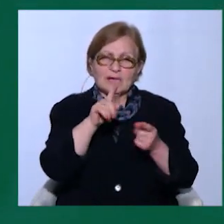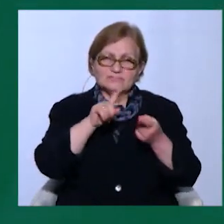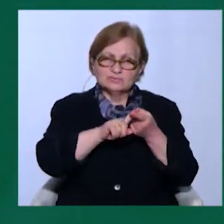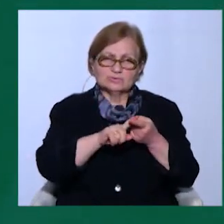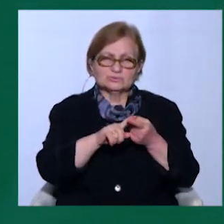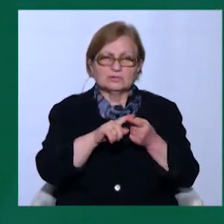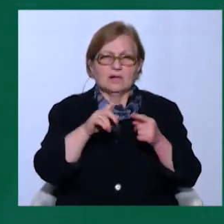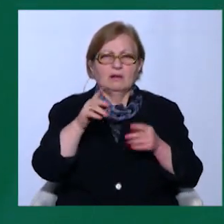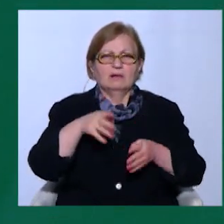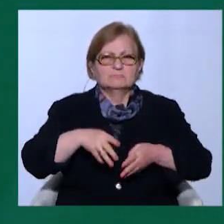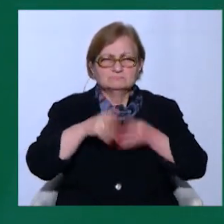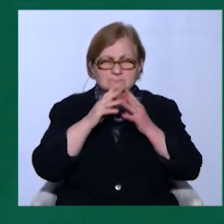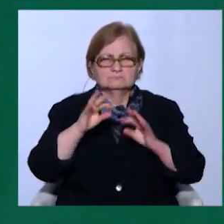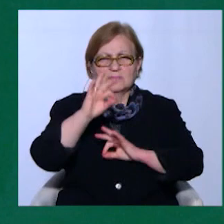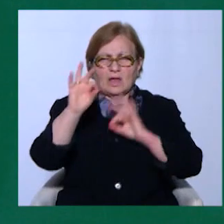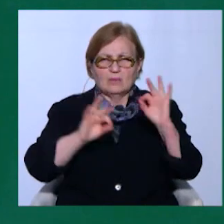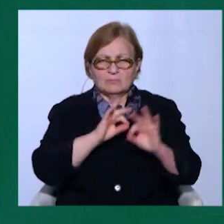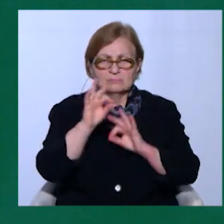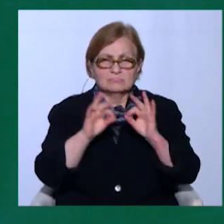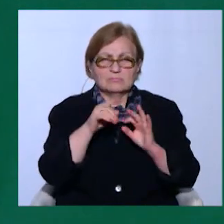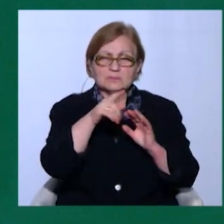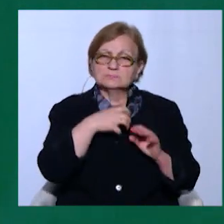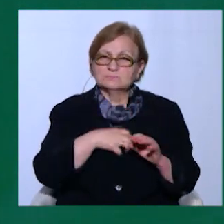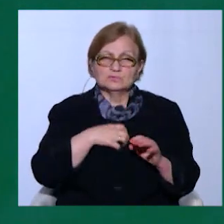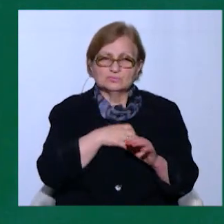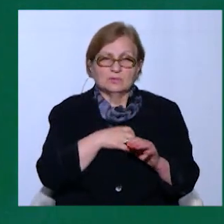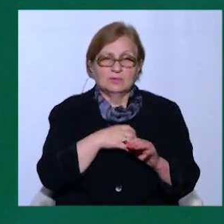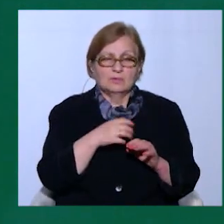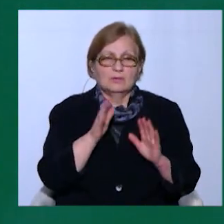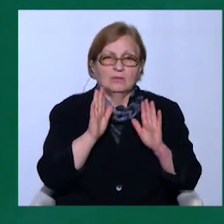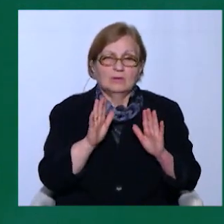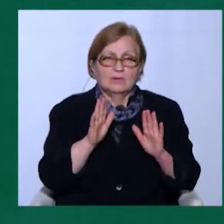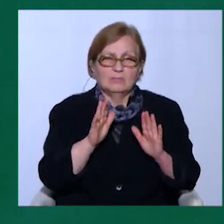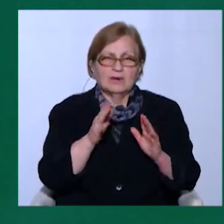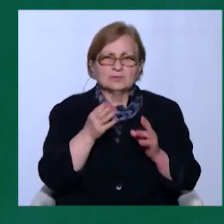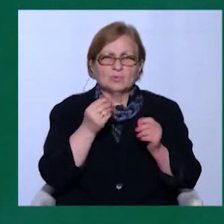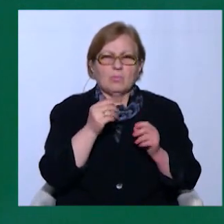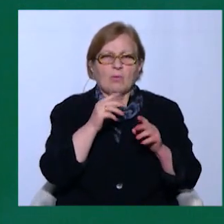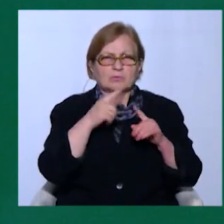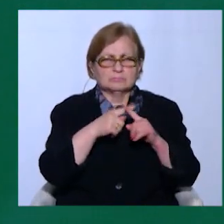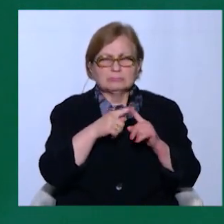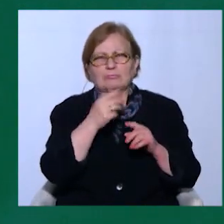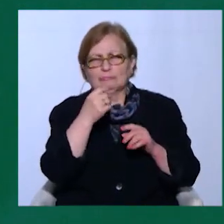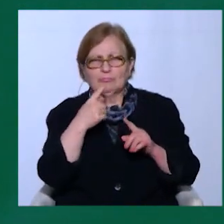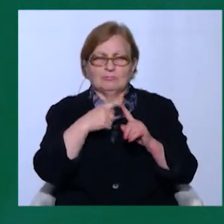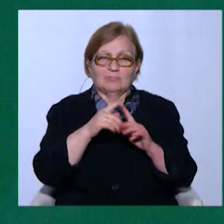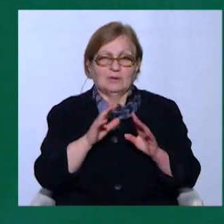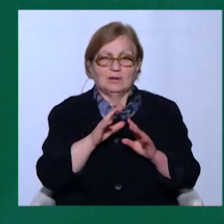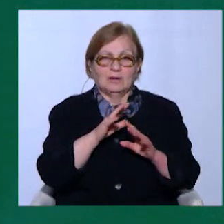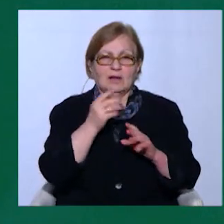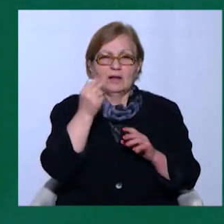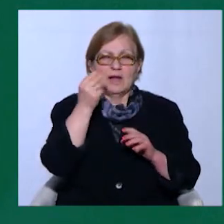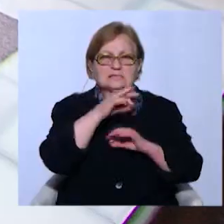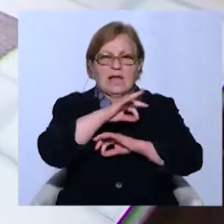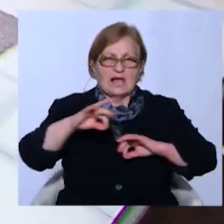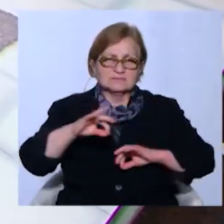იმიტომ რომ მინდა რომ გესმოდეთ კარგად გეომეტრიის მნიშვნელობა, რომ მარტო ფორმულებთან მუშაობა არ გეკონოთ გეომეტრია, ან უბრალოდ